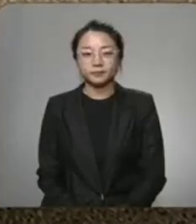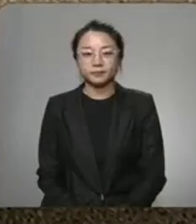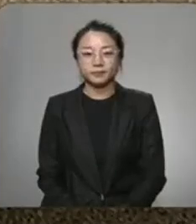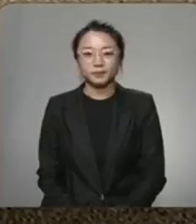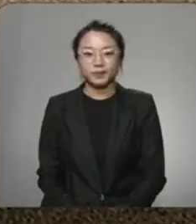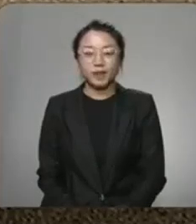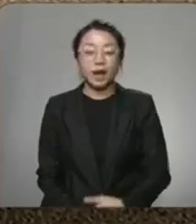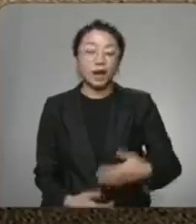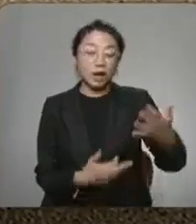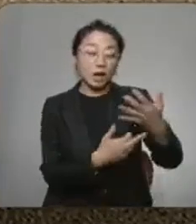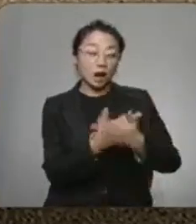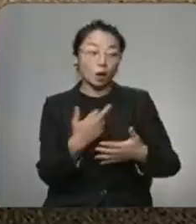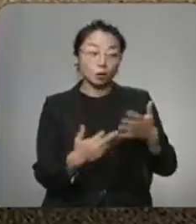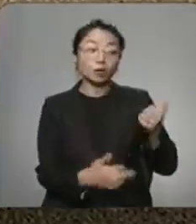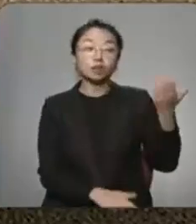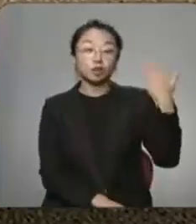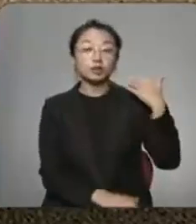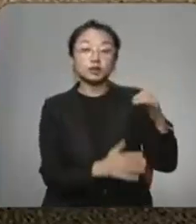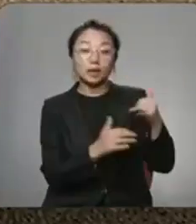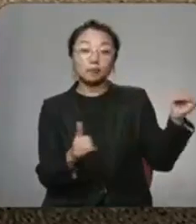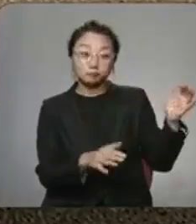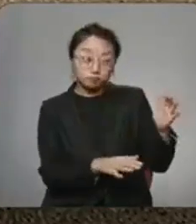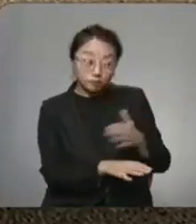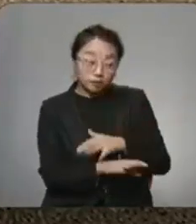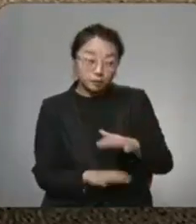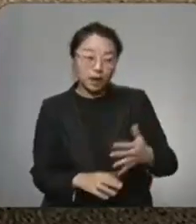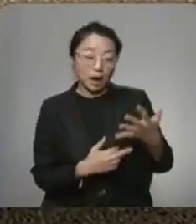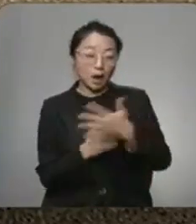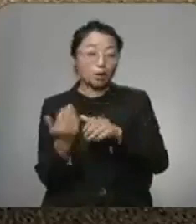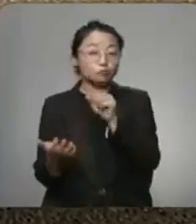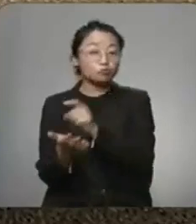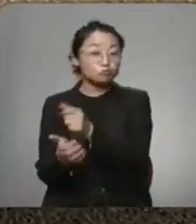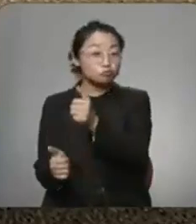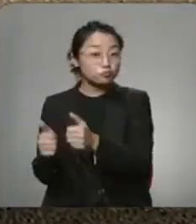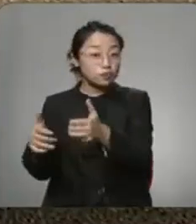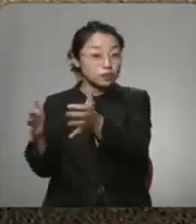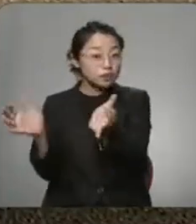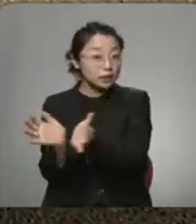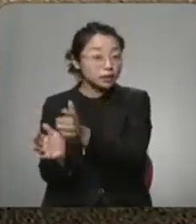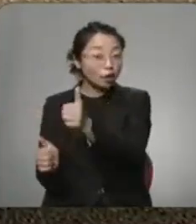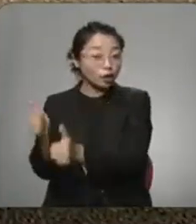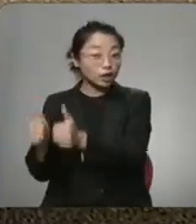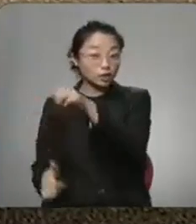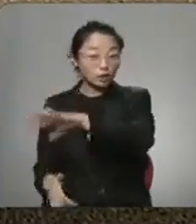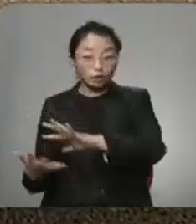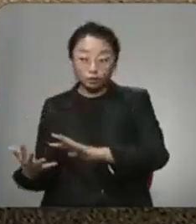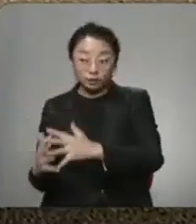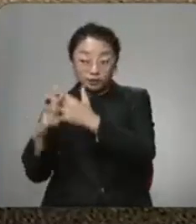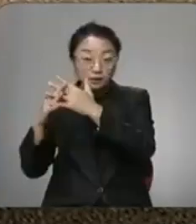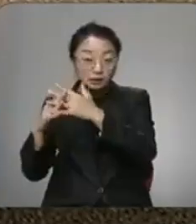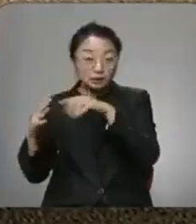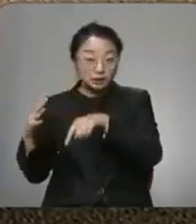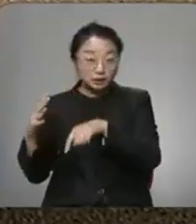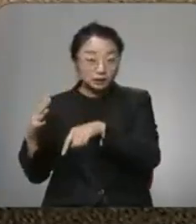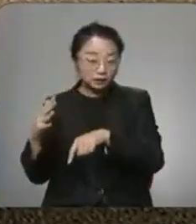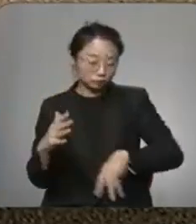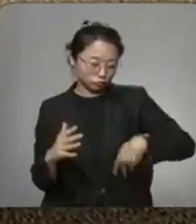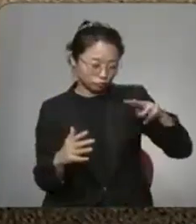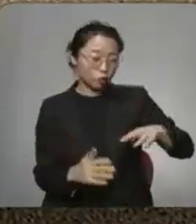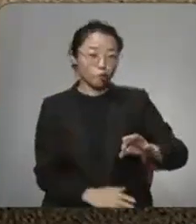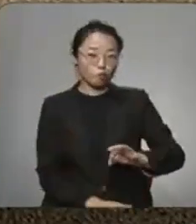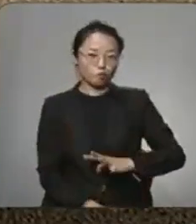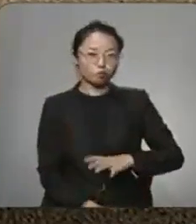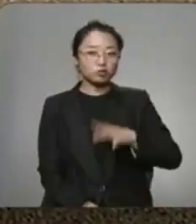전임 강원도지사 때부터 추진된 강원도민 프로축구단 강원FC의 전용 경기장 건설 사업을 놓고 춘천과